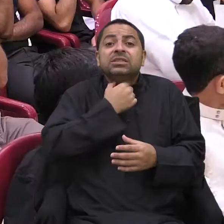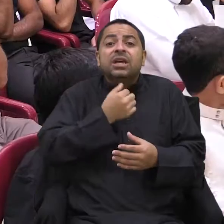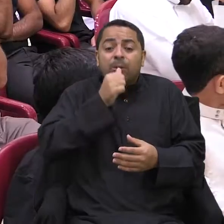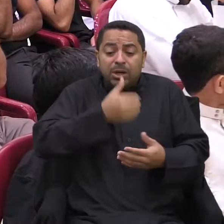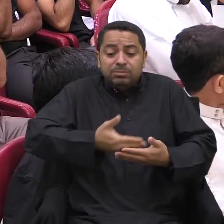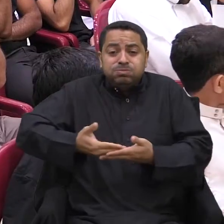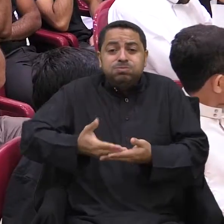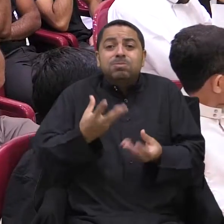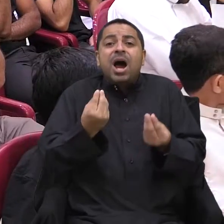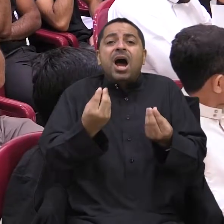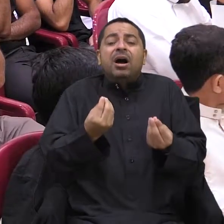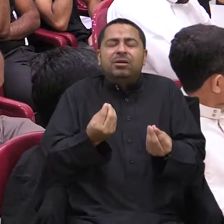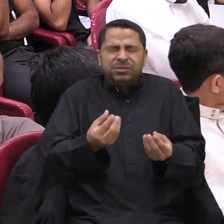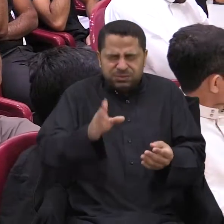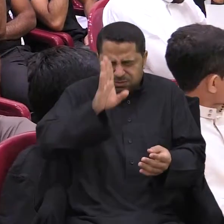وحسينا